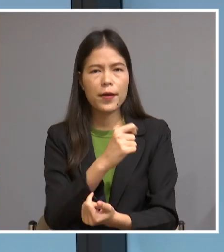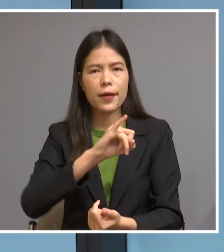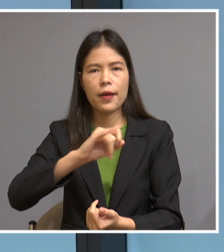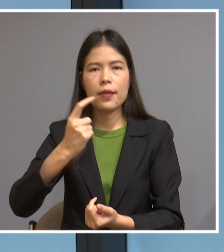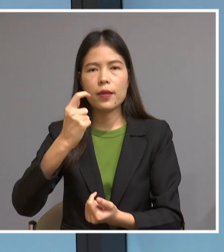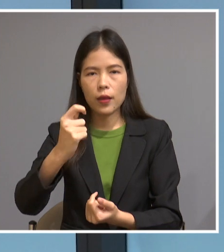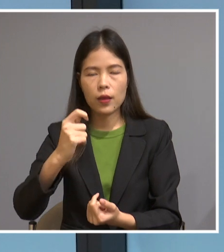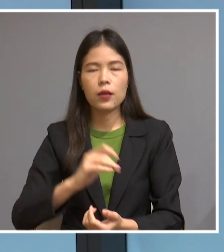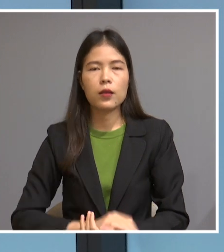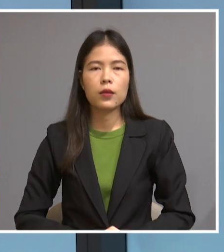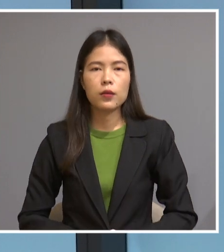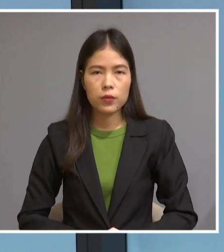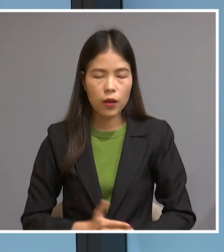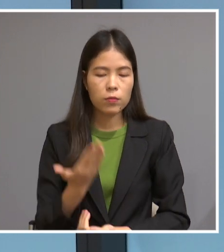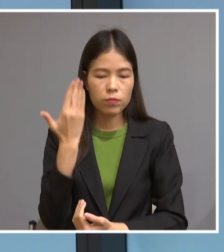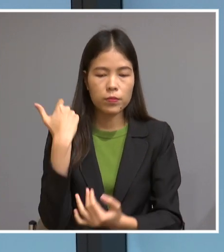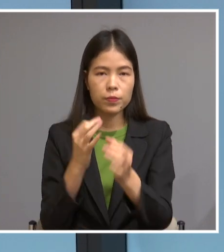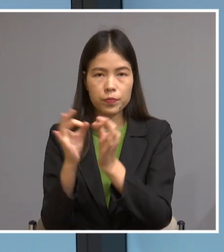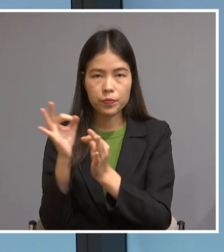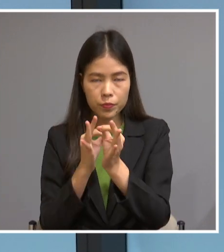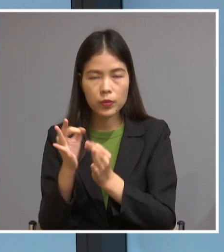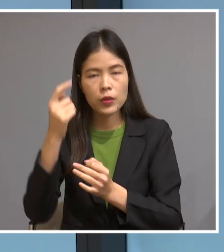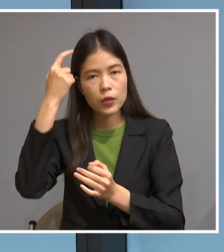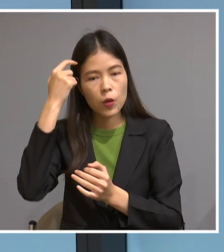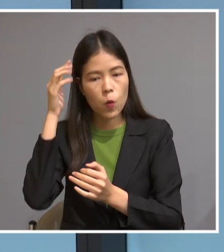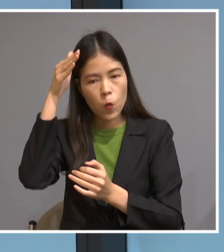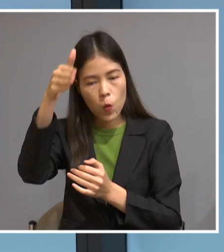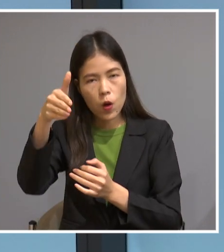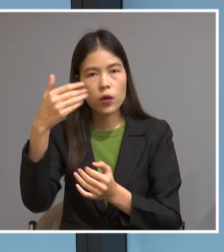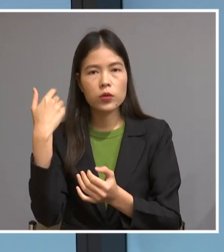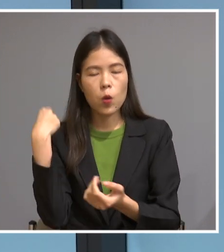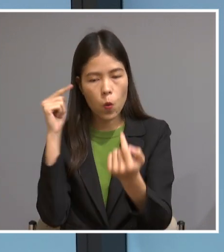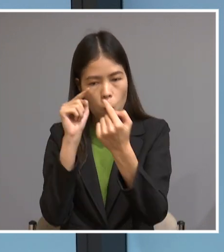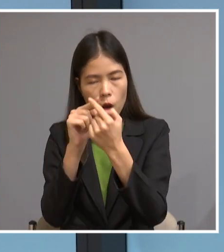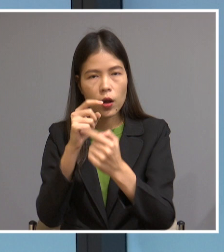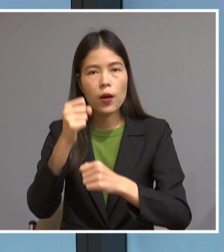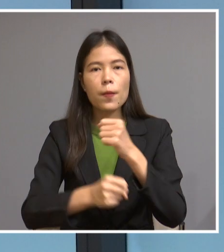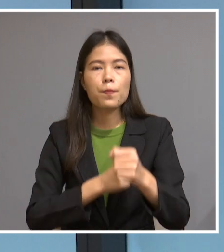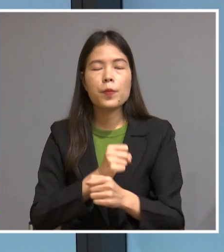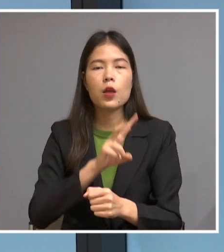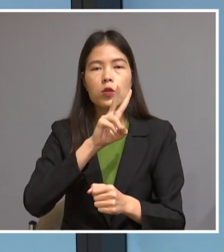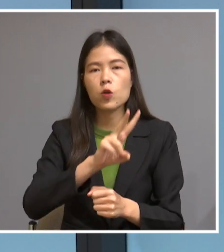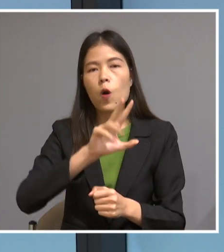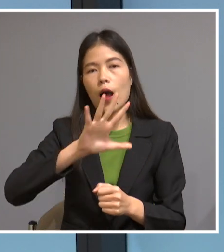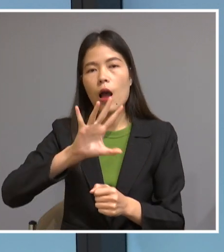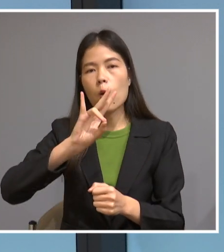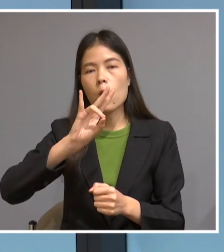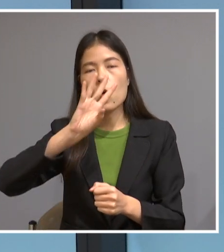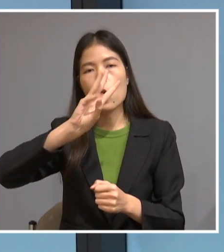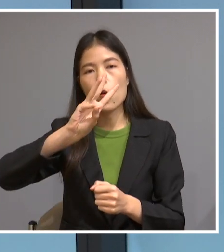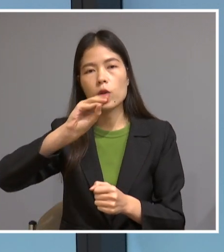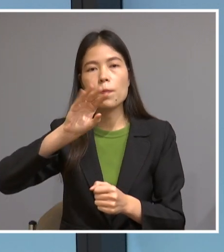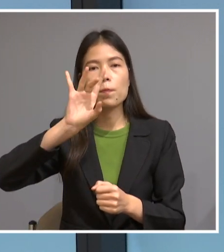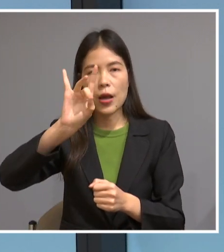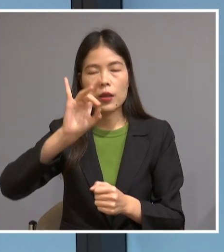ซึ่ทั้งหมดกเหมทผมเรีนไปเมสัครู่นะครัก็คาดว่าเราจะทำใหเสร็จภายในปี2568นะครัเพื่อที่กำเนินการกลอสรางได้ในป